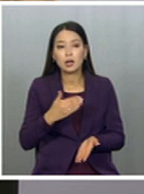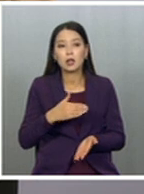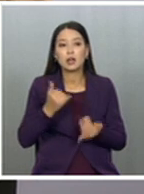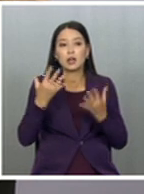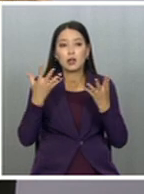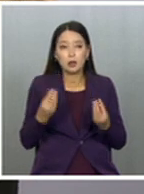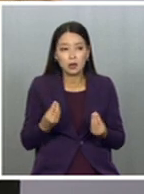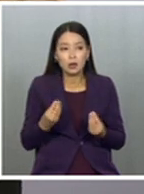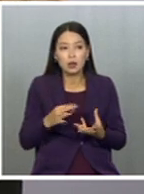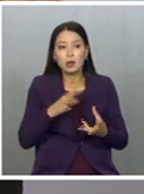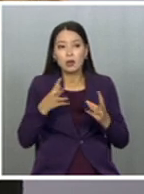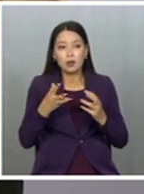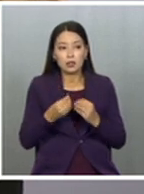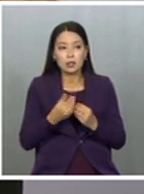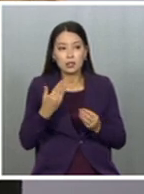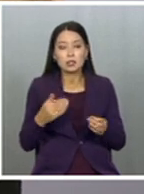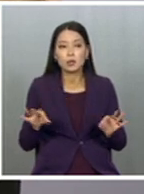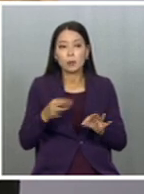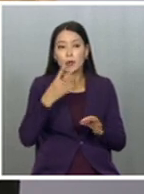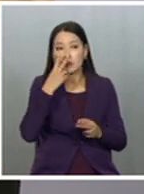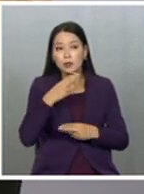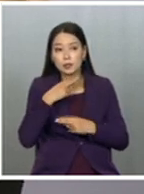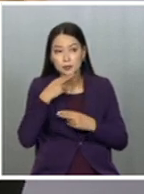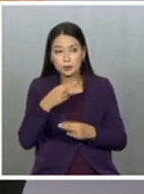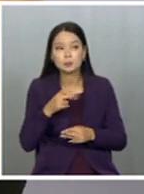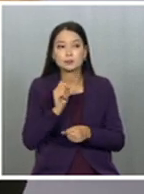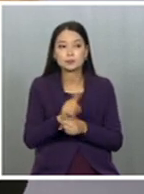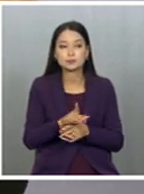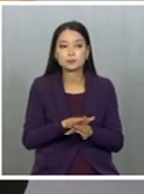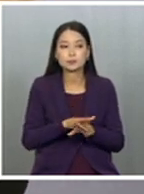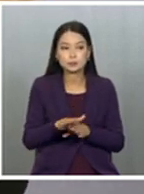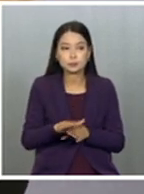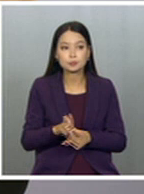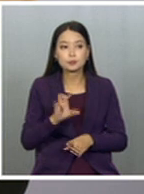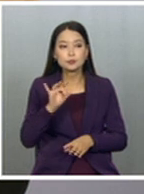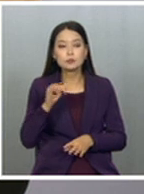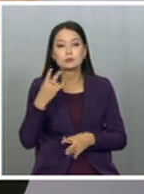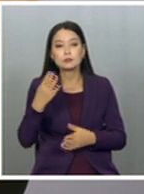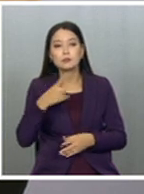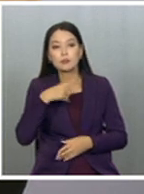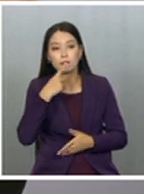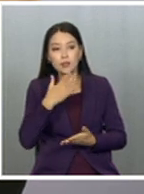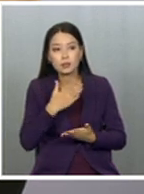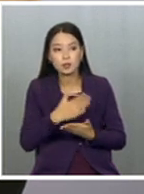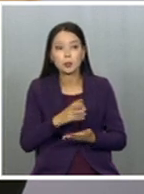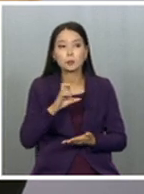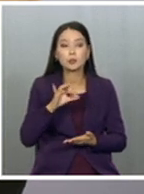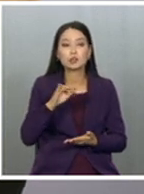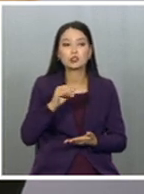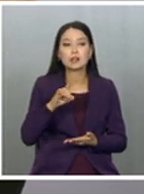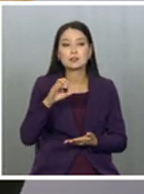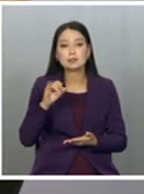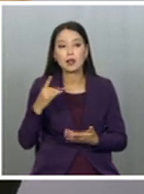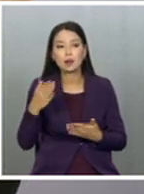көріп, төмендегі тапсырмаларды орындайсыздар. Біржанның айтқанымен, Біржан Сара операсындағы Сара